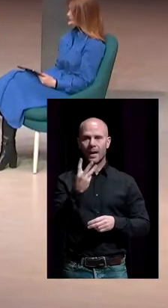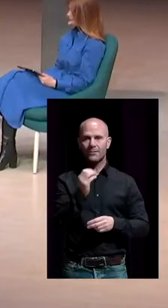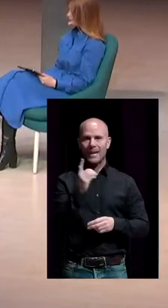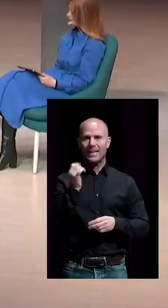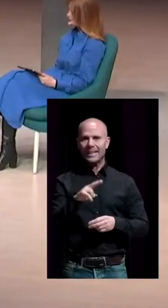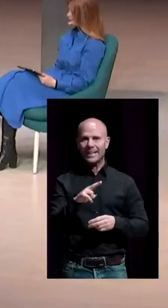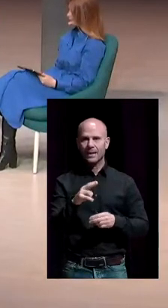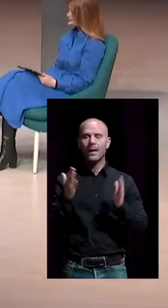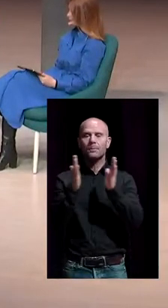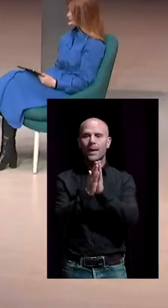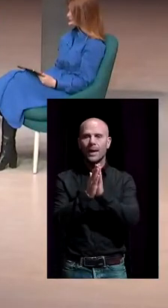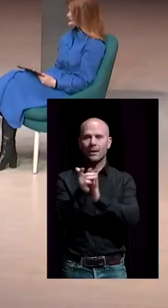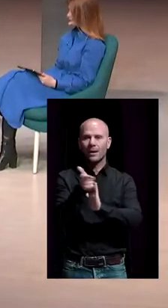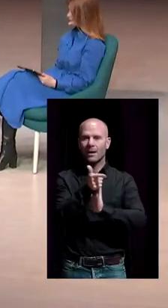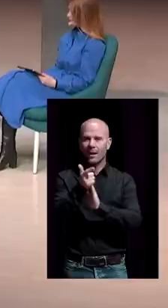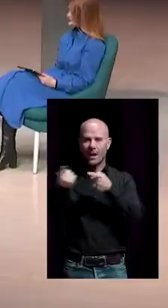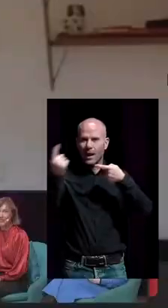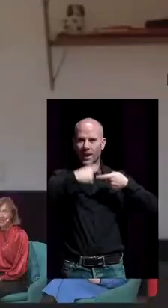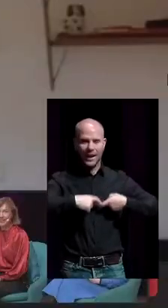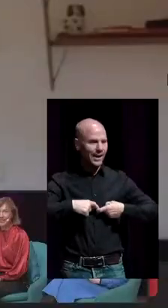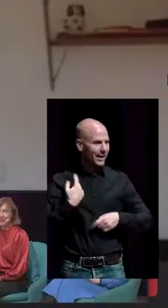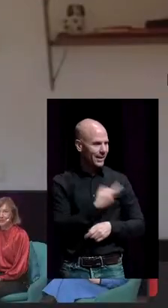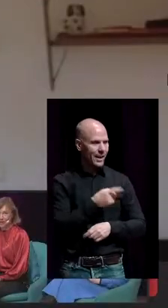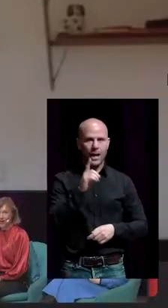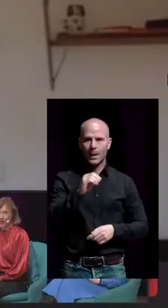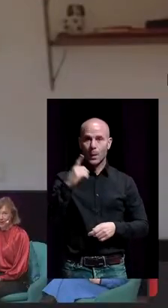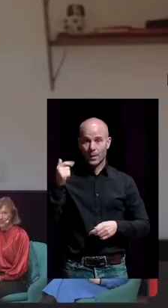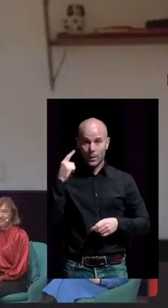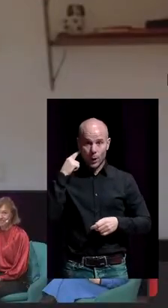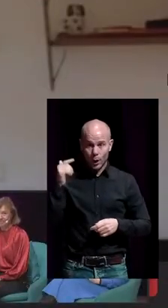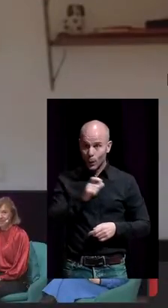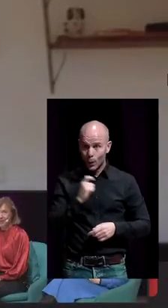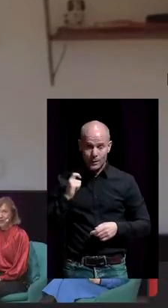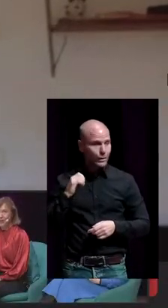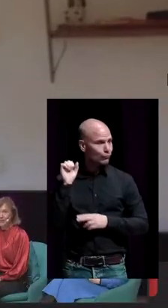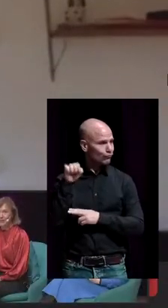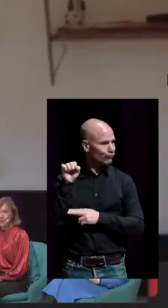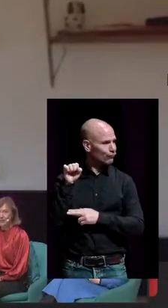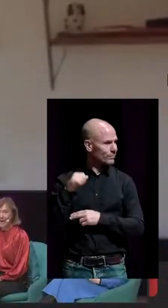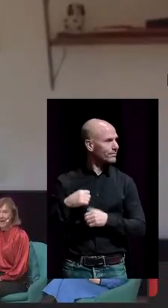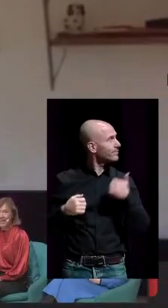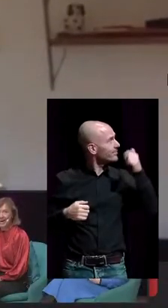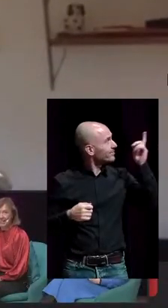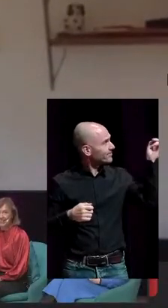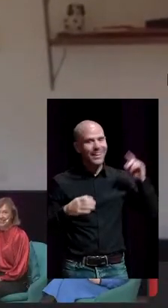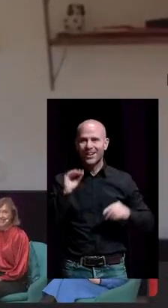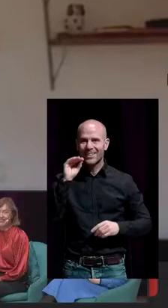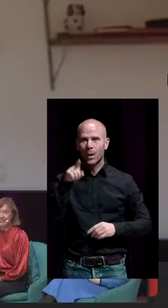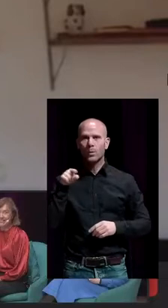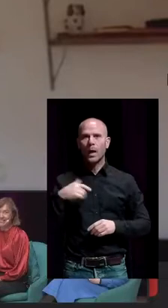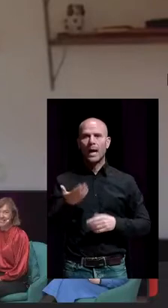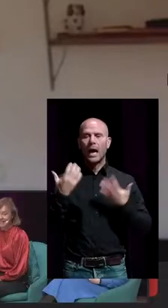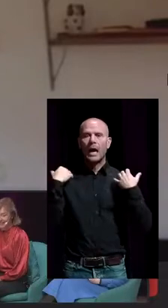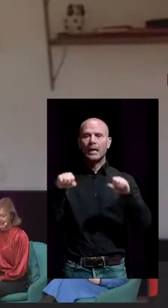oss på kamera. Lotta, du hör oss. Och du är aktiv